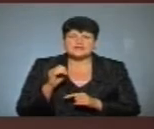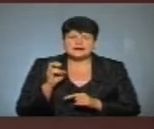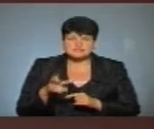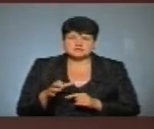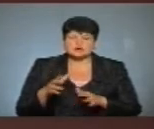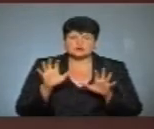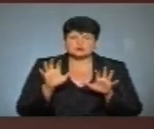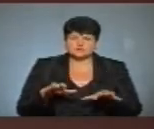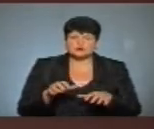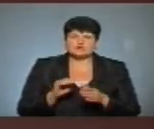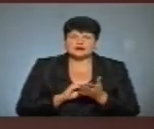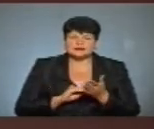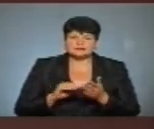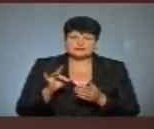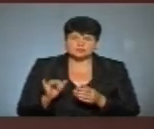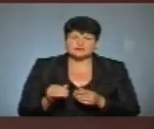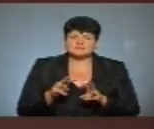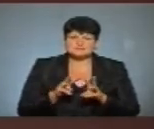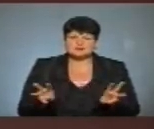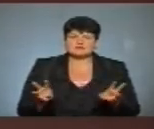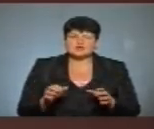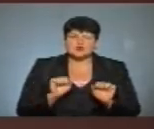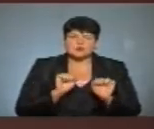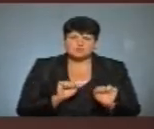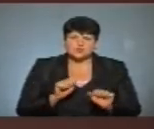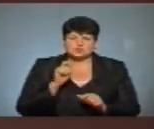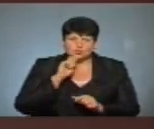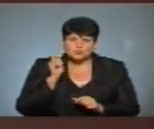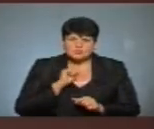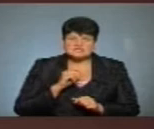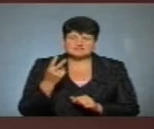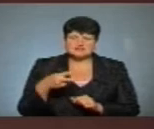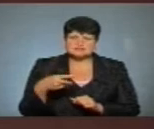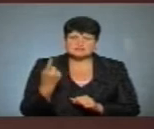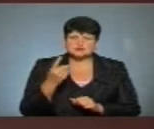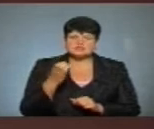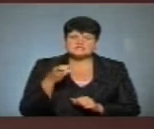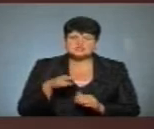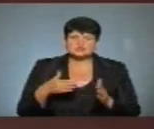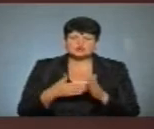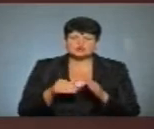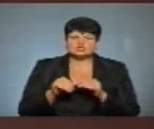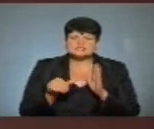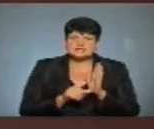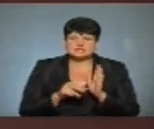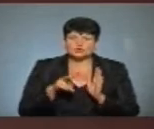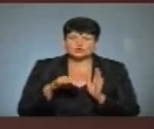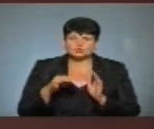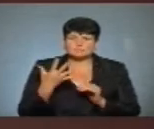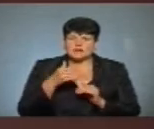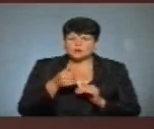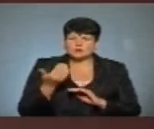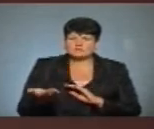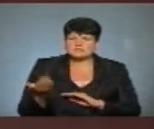редактора телерадіостудії Міністерства оборони України «Бриз» Івана Чміля, з 21 січня до 16 лютого, 5 років